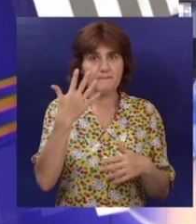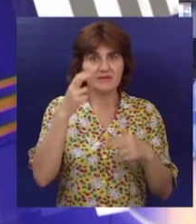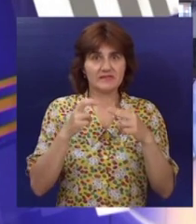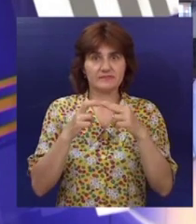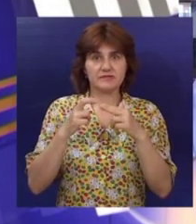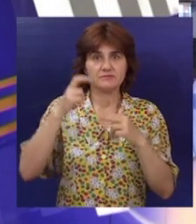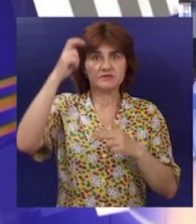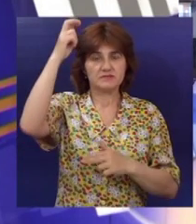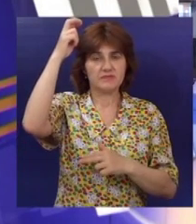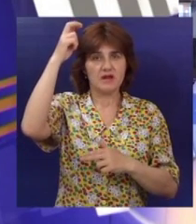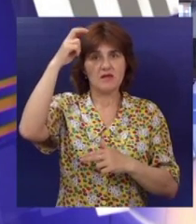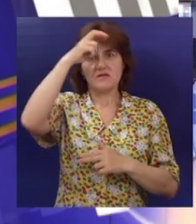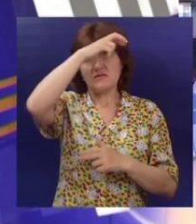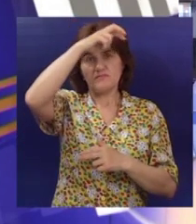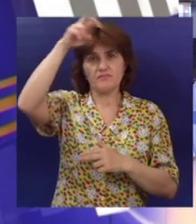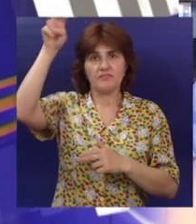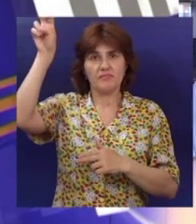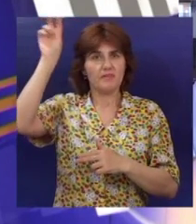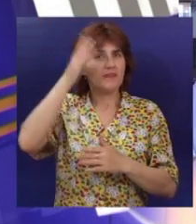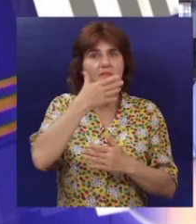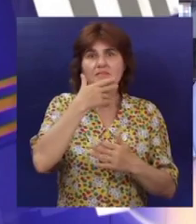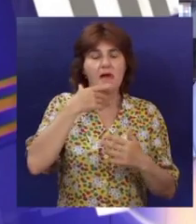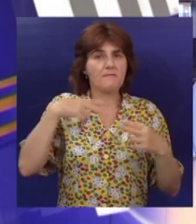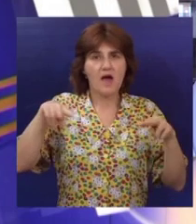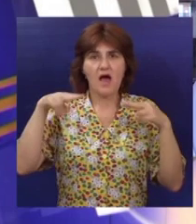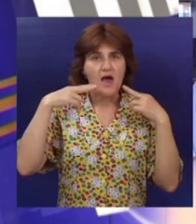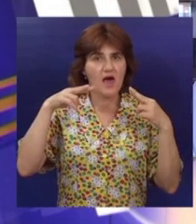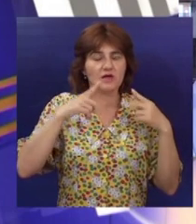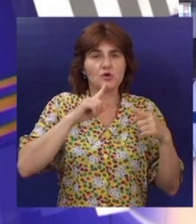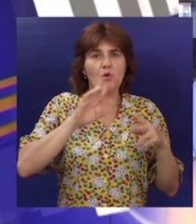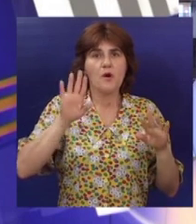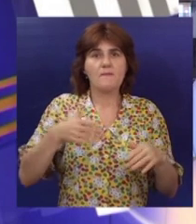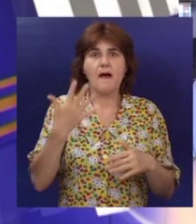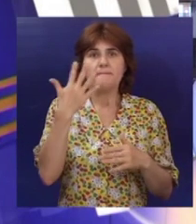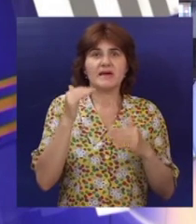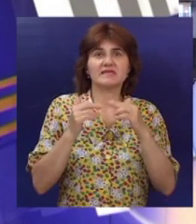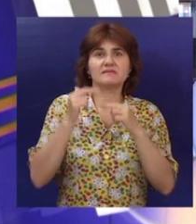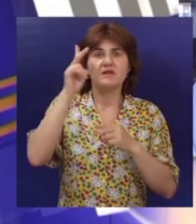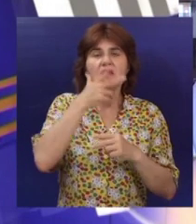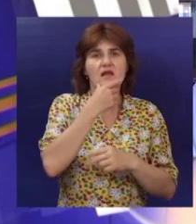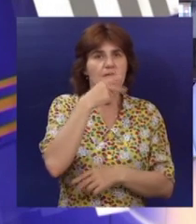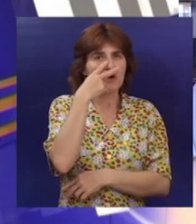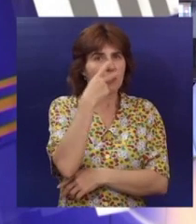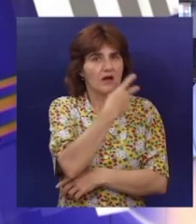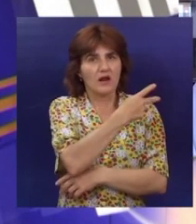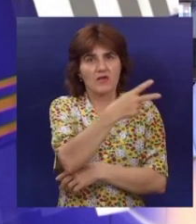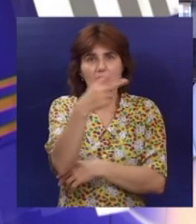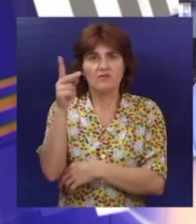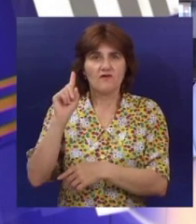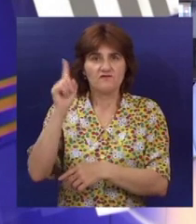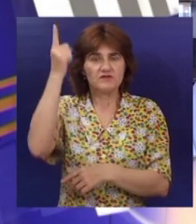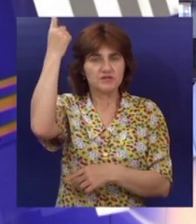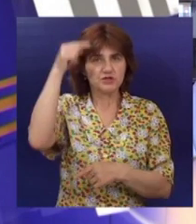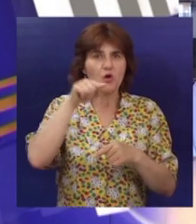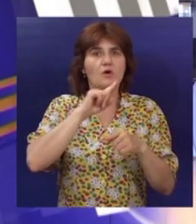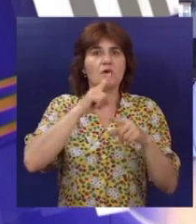petom spratu. U Subotici nema, ako ne grešim, ni jedan restoran koji na petom spratu zgrade ima jako lep pogled. Ima jako ugodan, miran ambijent,